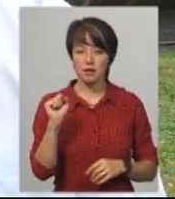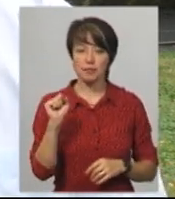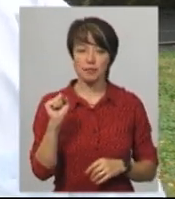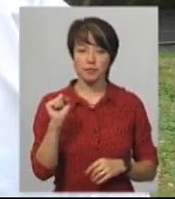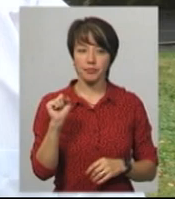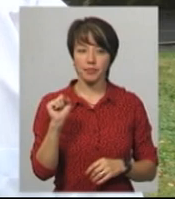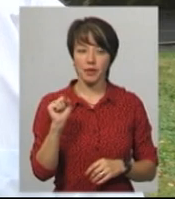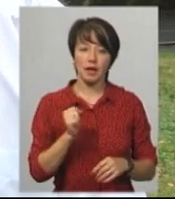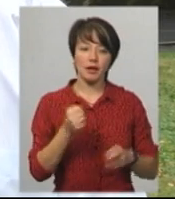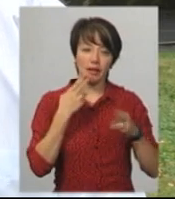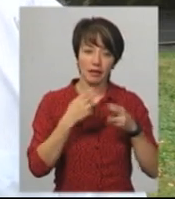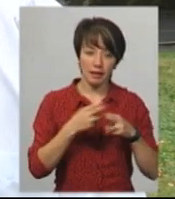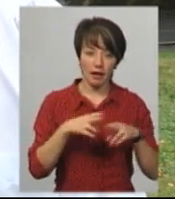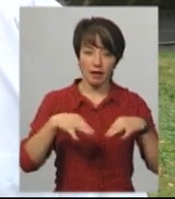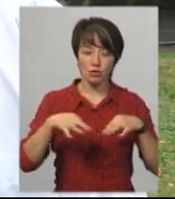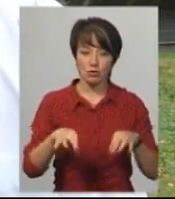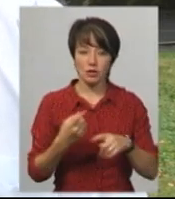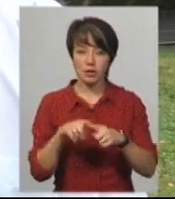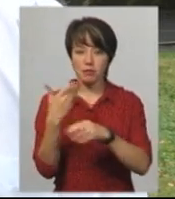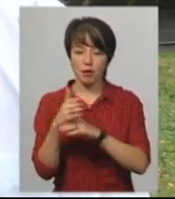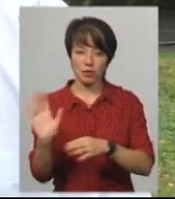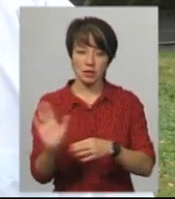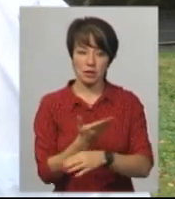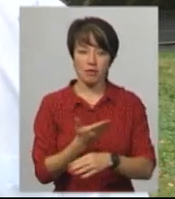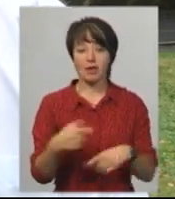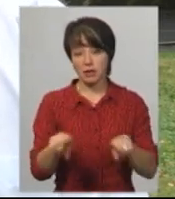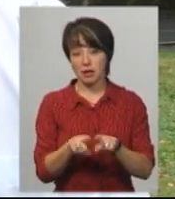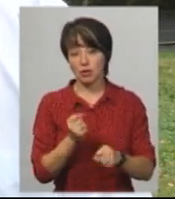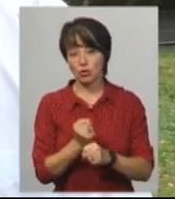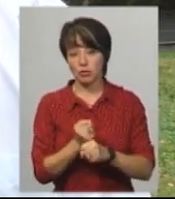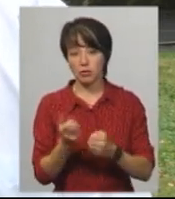відповідно, там взяв техніку і цей прапор зняв. Він так і